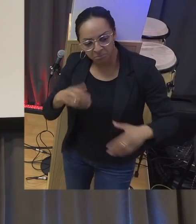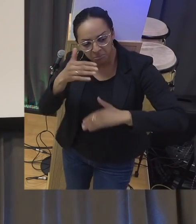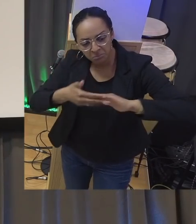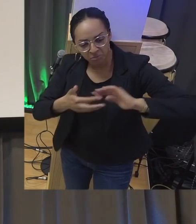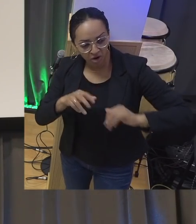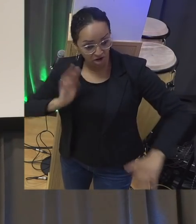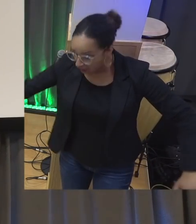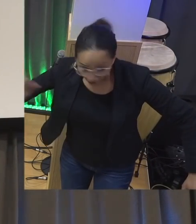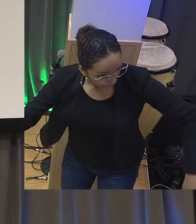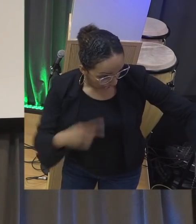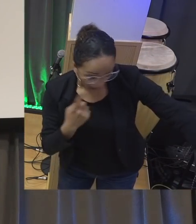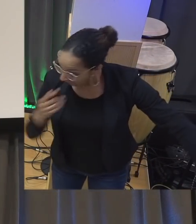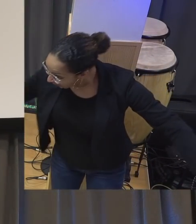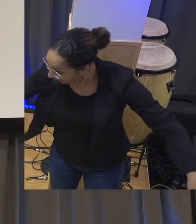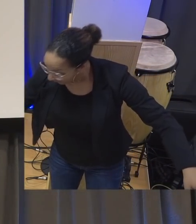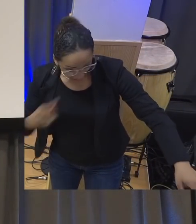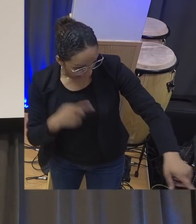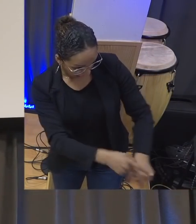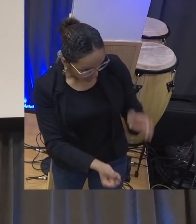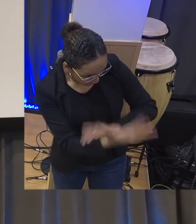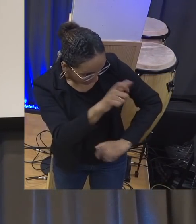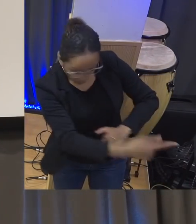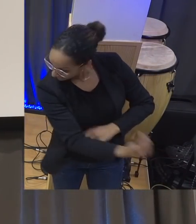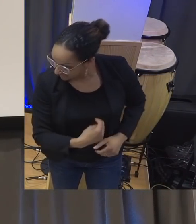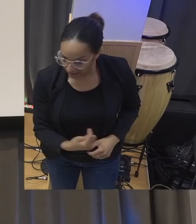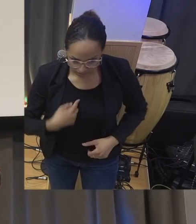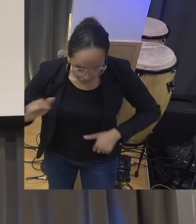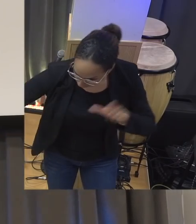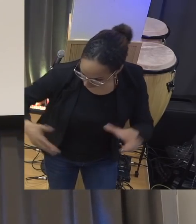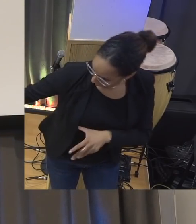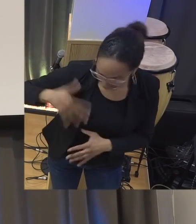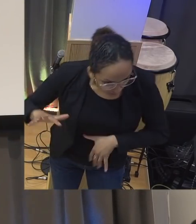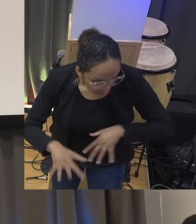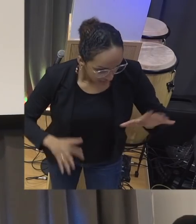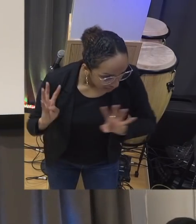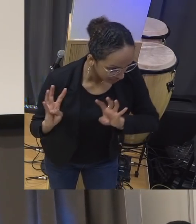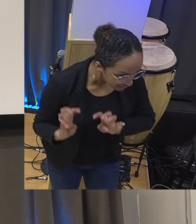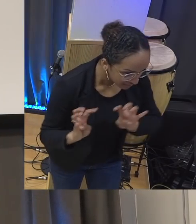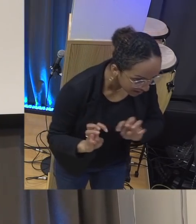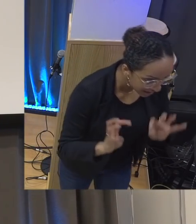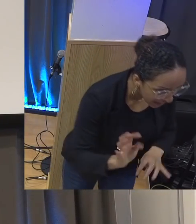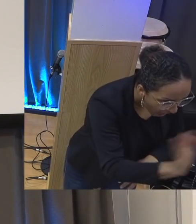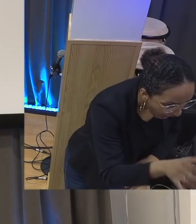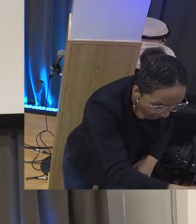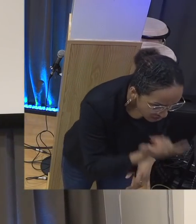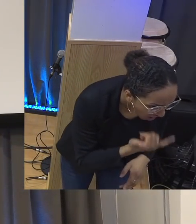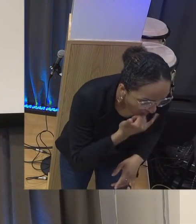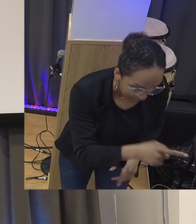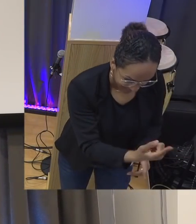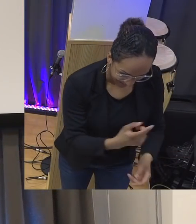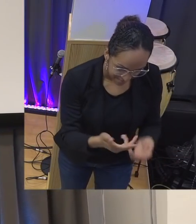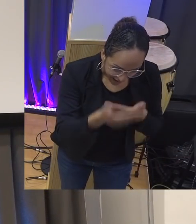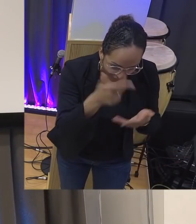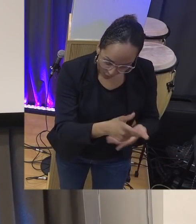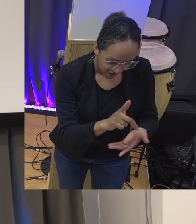Mohamed, regarde tes mains. Donc, on se dirige vers le pauvre pasteur qui s'est perdu, naturellement, pour lui dire, votre GPS marocain, il vous a détourné de votre